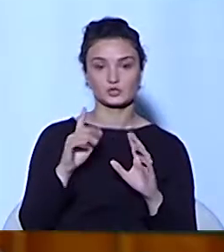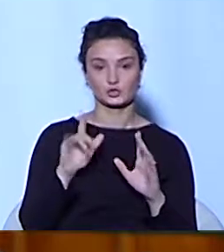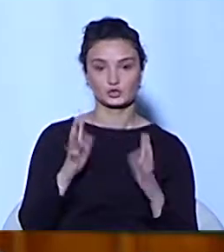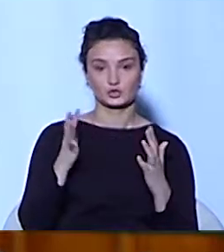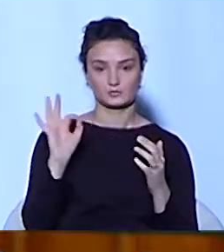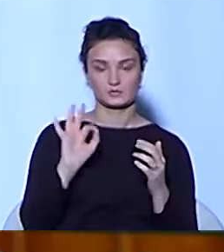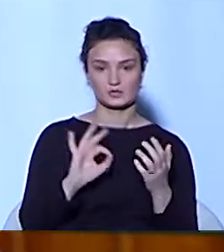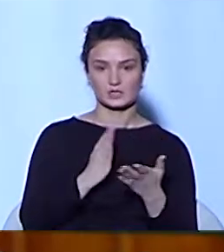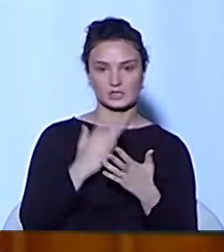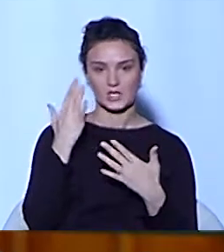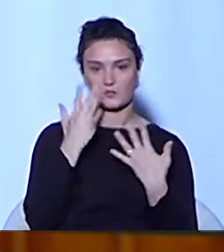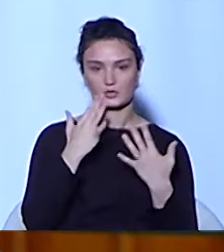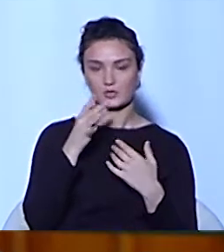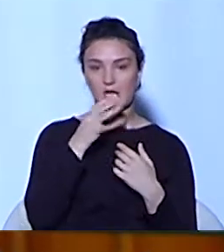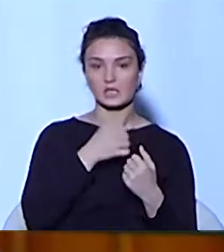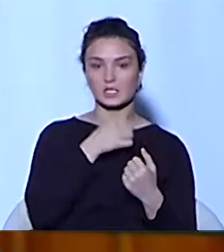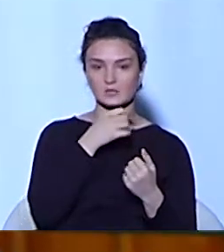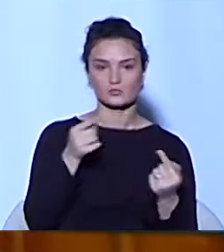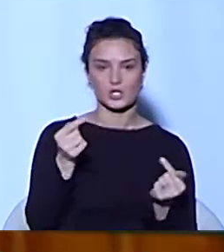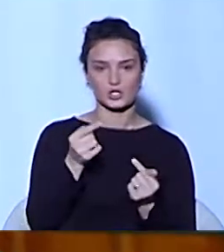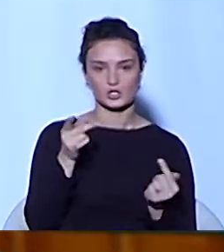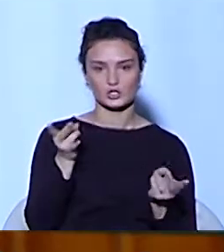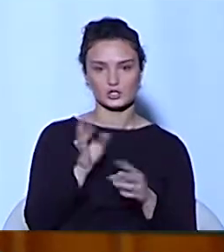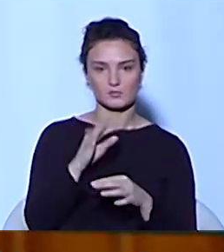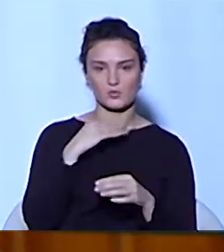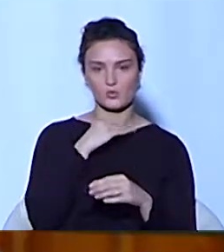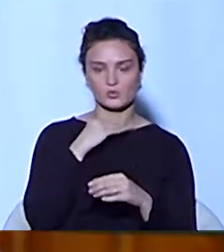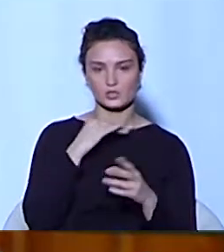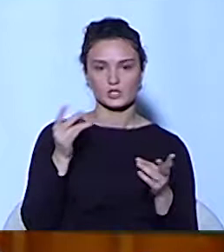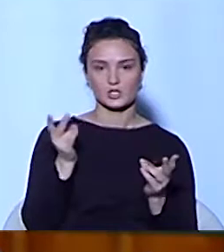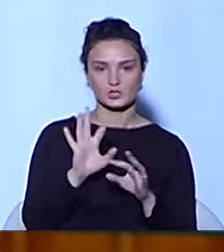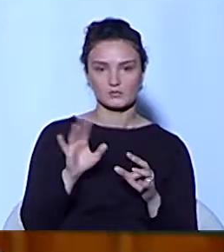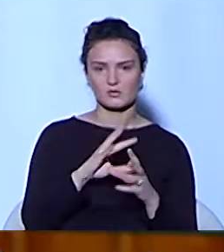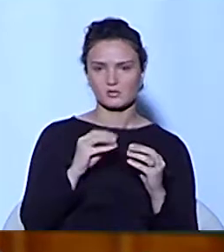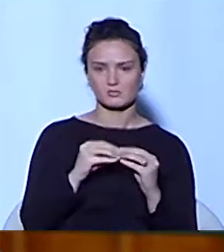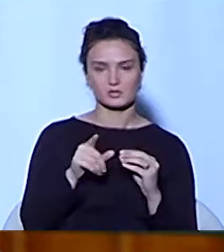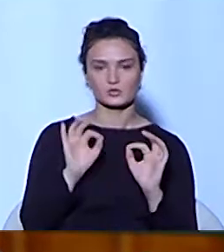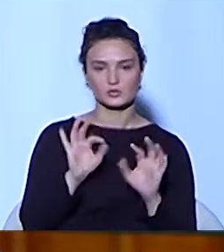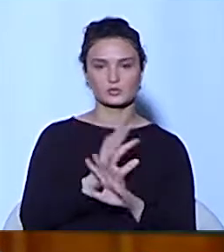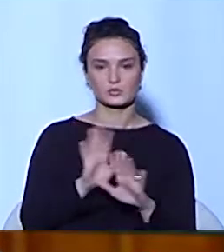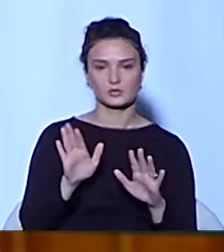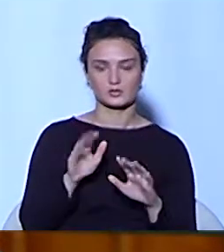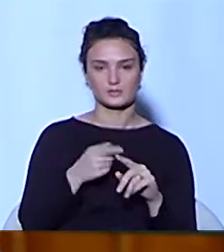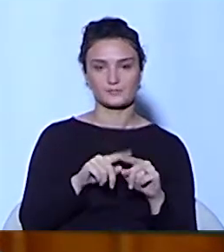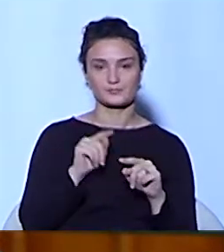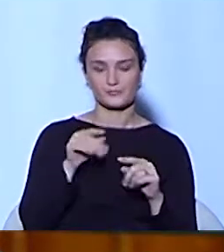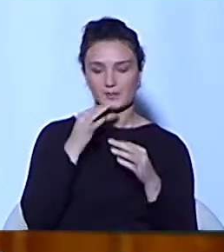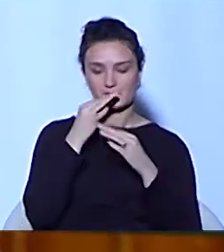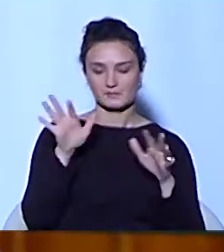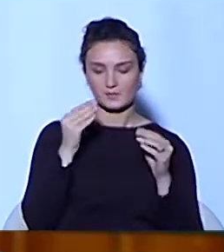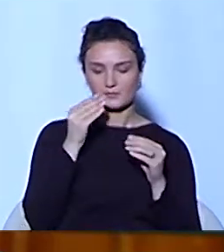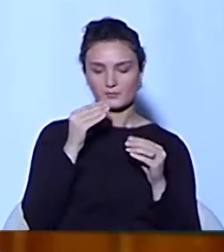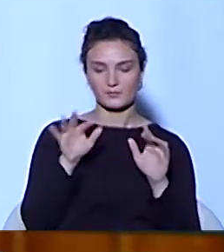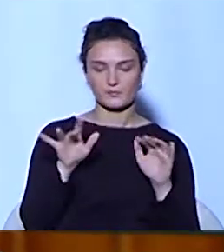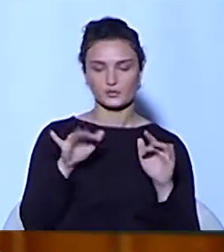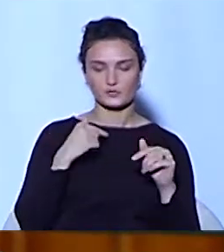არის წარმოდგენა, რომ ხანდაზმულს არ ჭირდება ხორცი, არ ჭირდება ცილით დატვირთვა, რაც არასწორია. Იმიტომ რომ ნებისმიერი